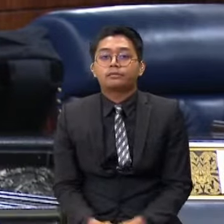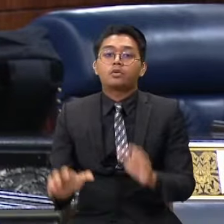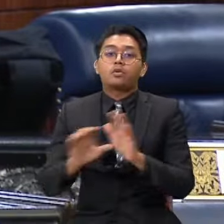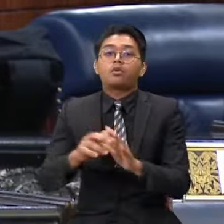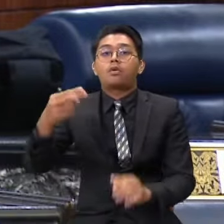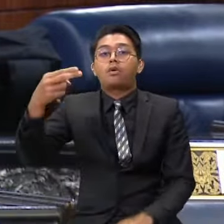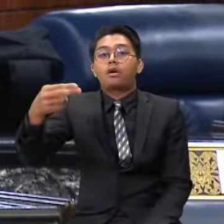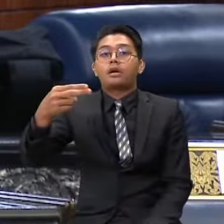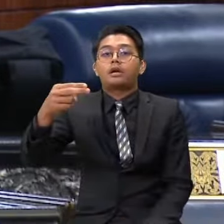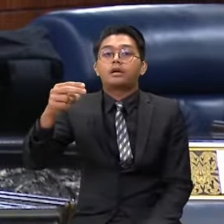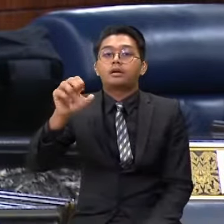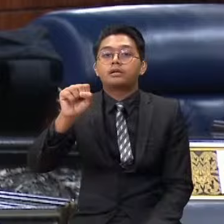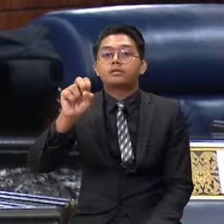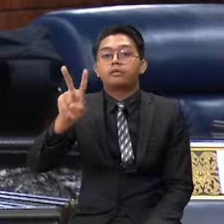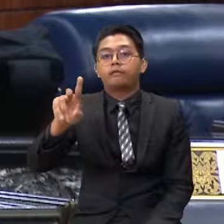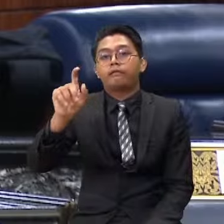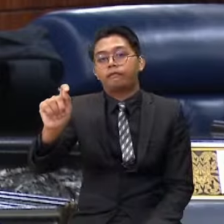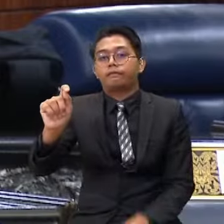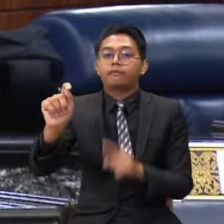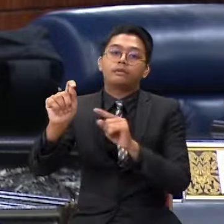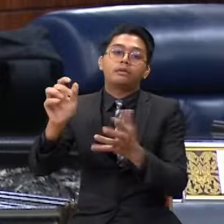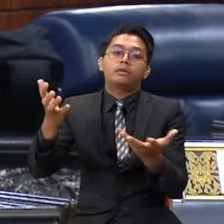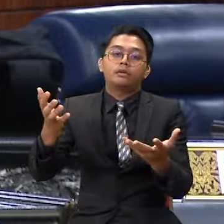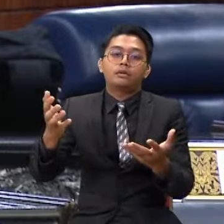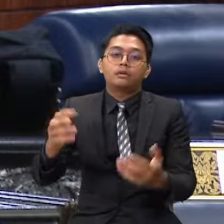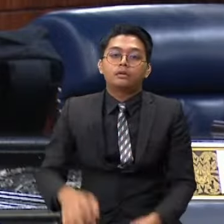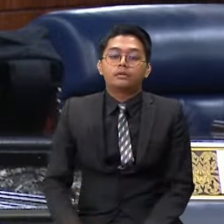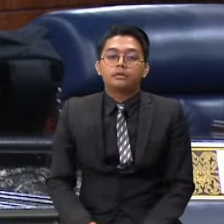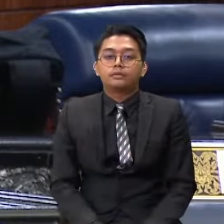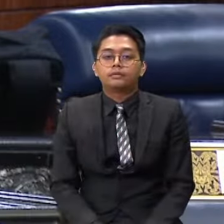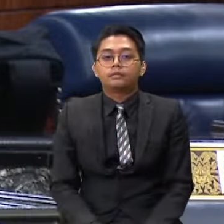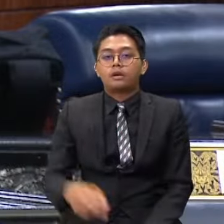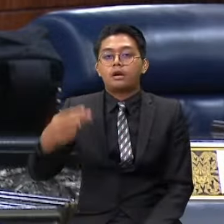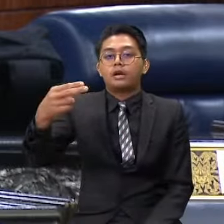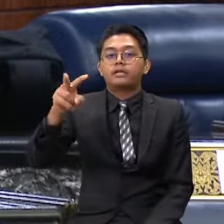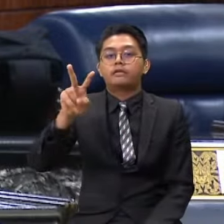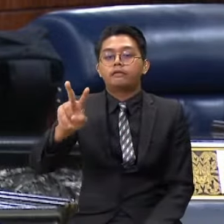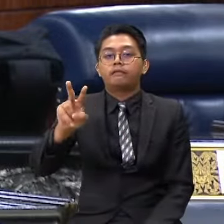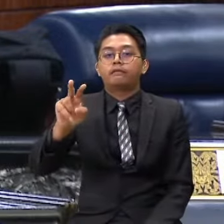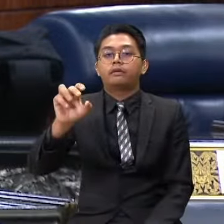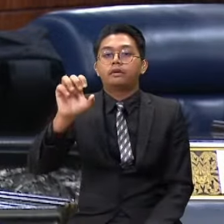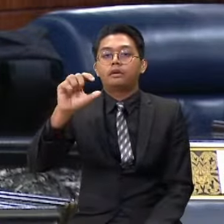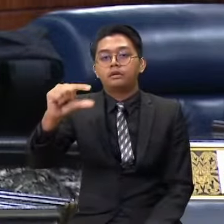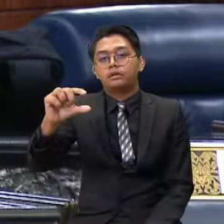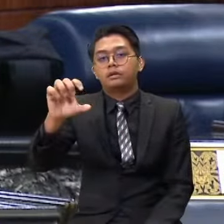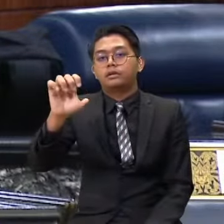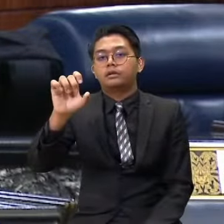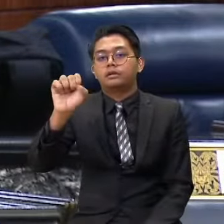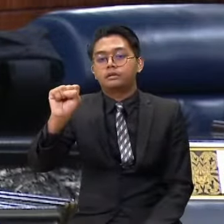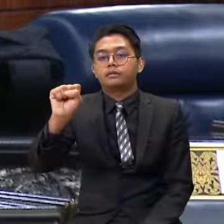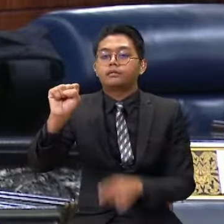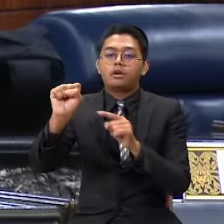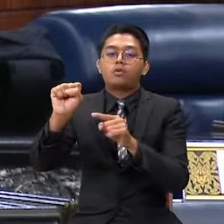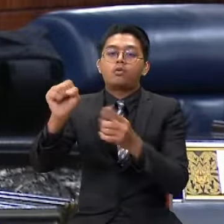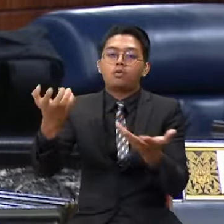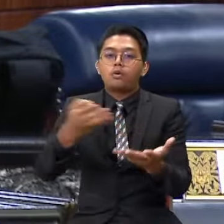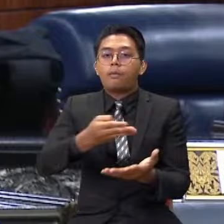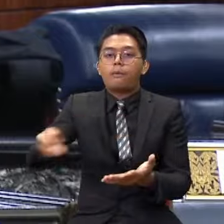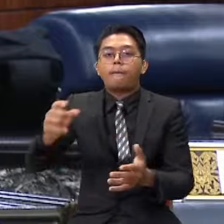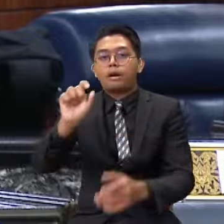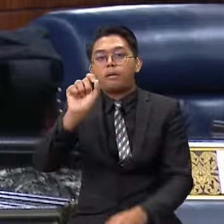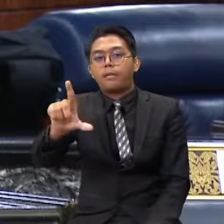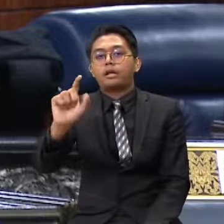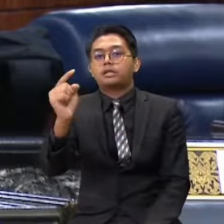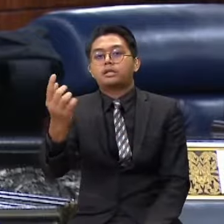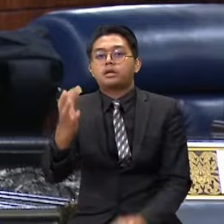good tiba-tiba ini juga jadi apa itu high itu untuk barang yang mahal saja Siapa yang beli barang